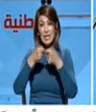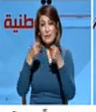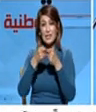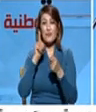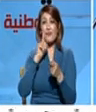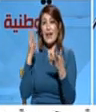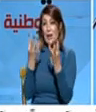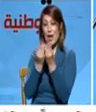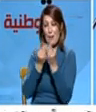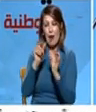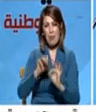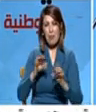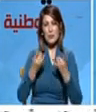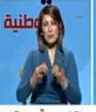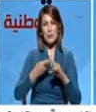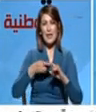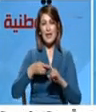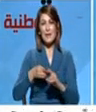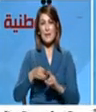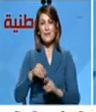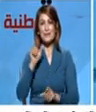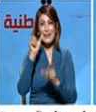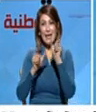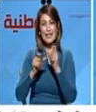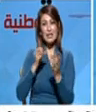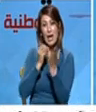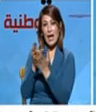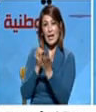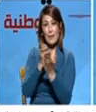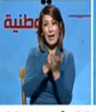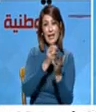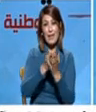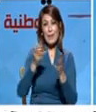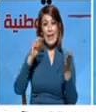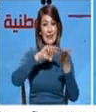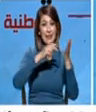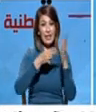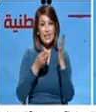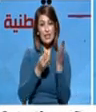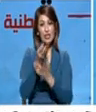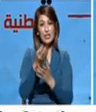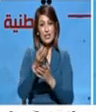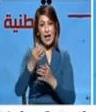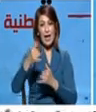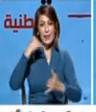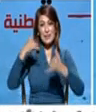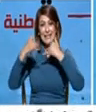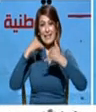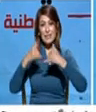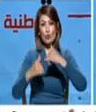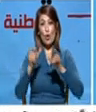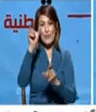بالنسبه لل للاشخاص اللي اه تم اعلامهم بالتطبيق انه يتصل ب ال ب ال الساده الشيخ